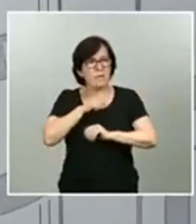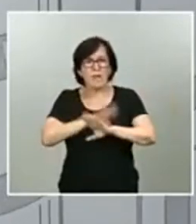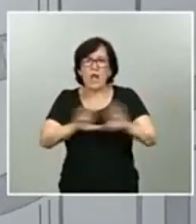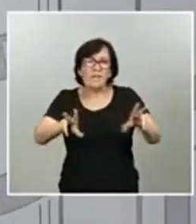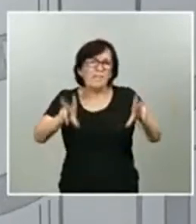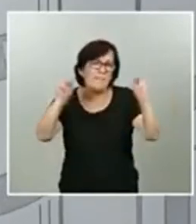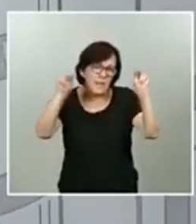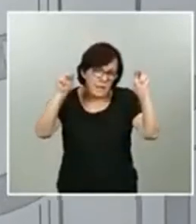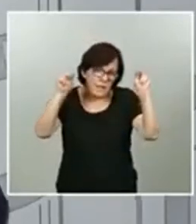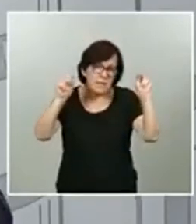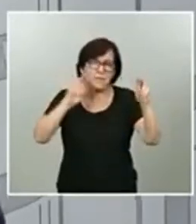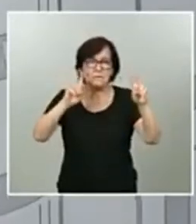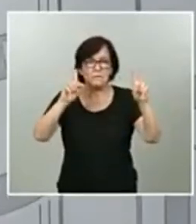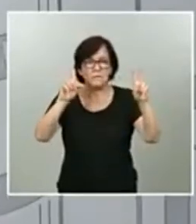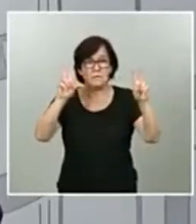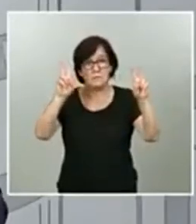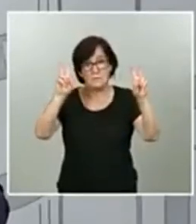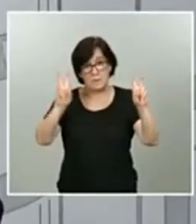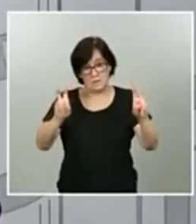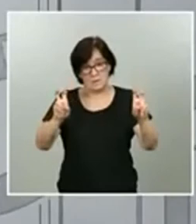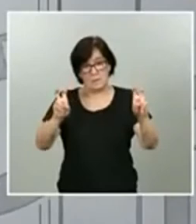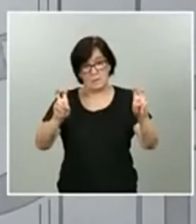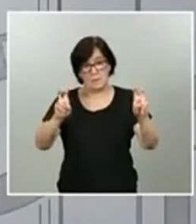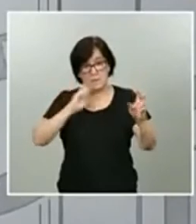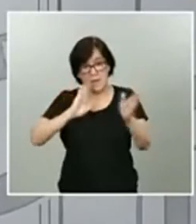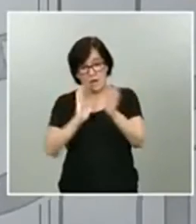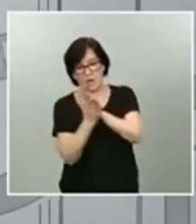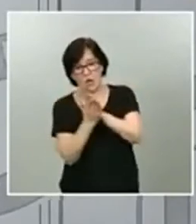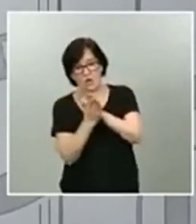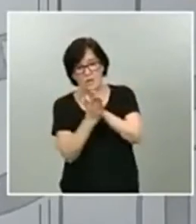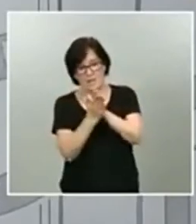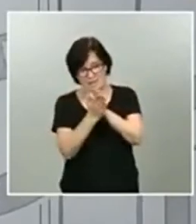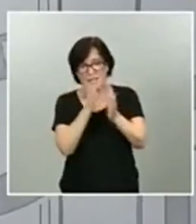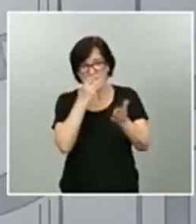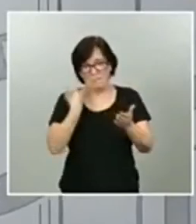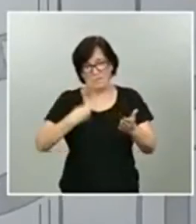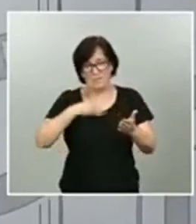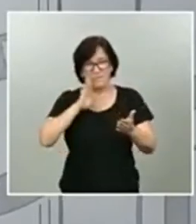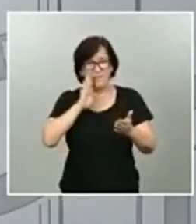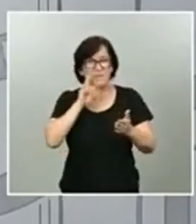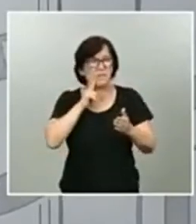horas, ma comunque a fine settimana. Non vorrei andare oltre.